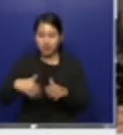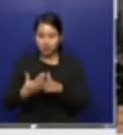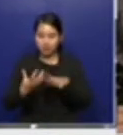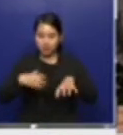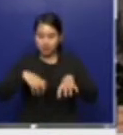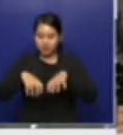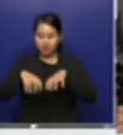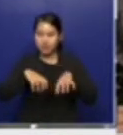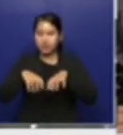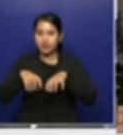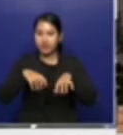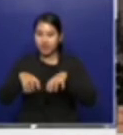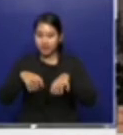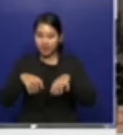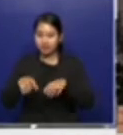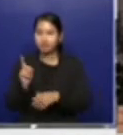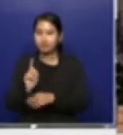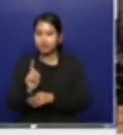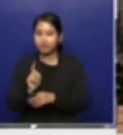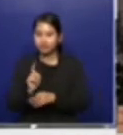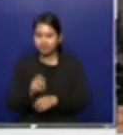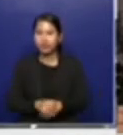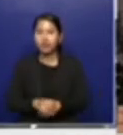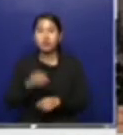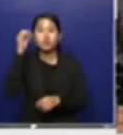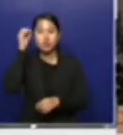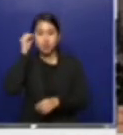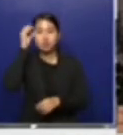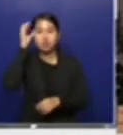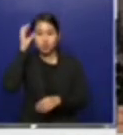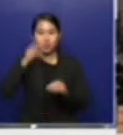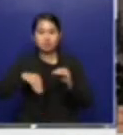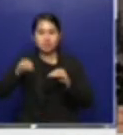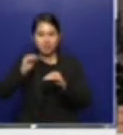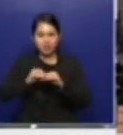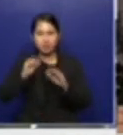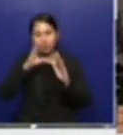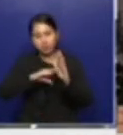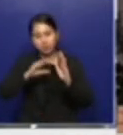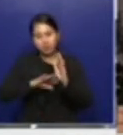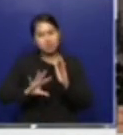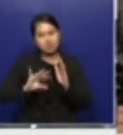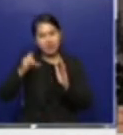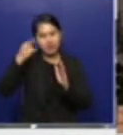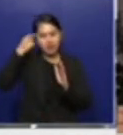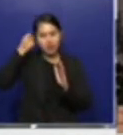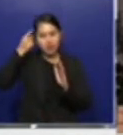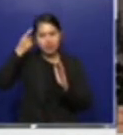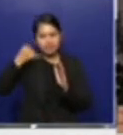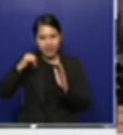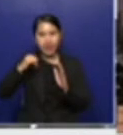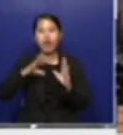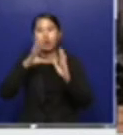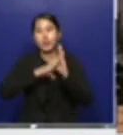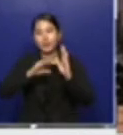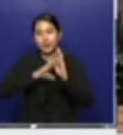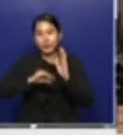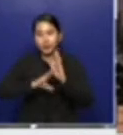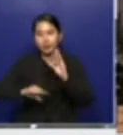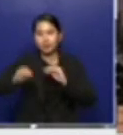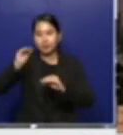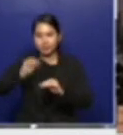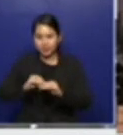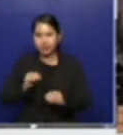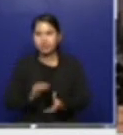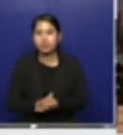ำดับให้อสม.ได้มีการเพิ่มเติมในส่วนที่อสม.ยังเข้าใจผิด ในส่วนที่เขายังไม่สามารถปฏิบั